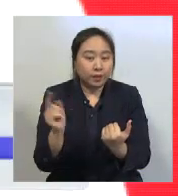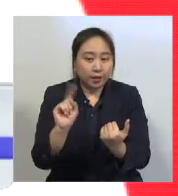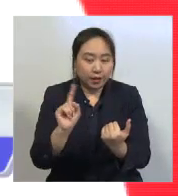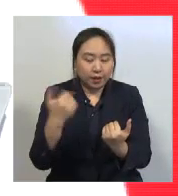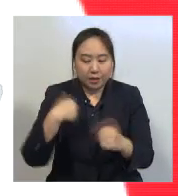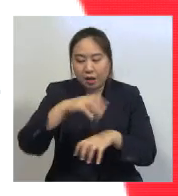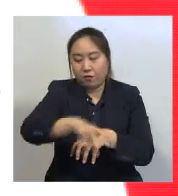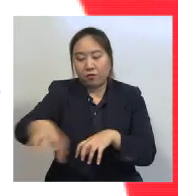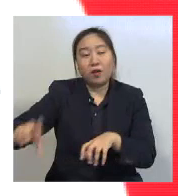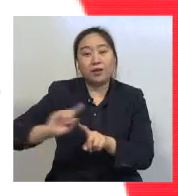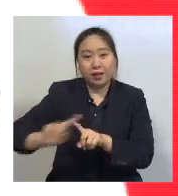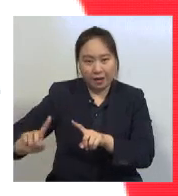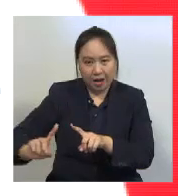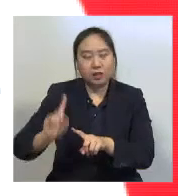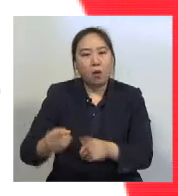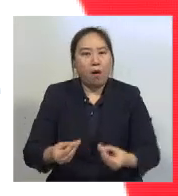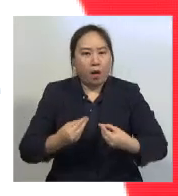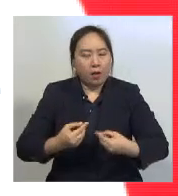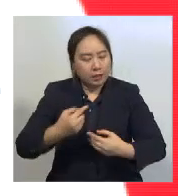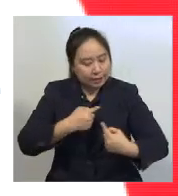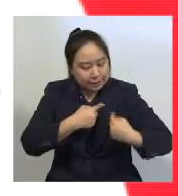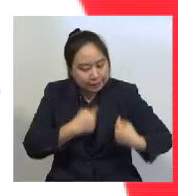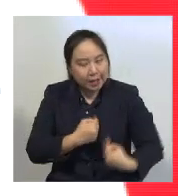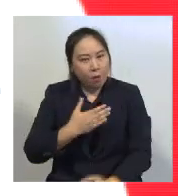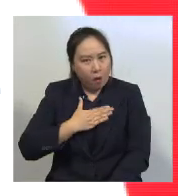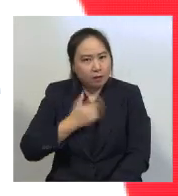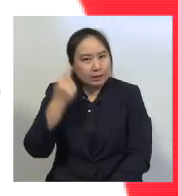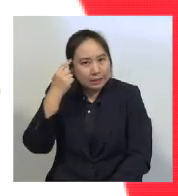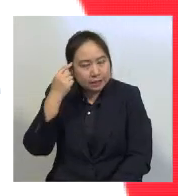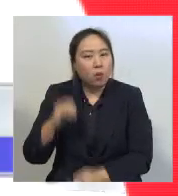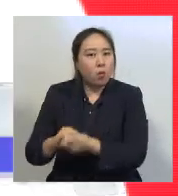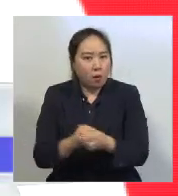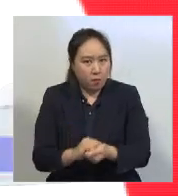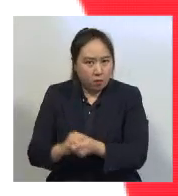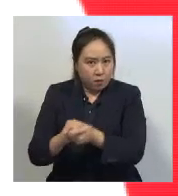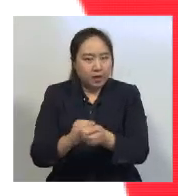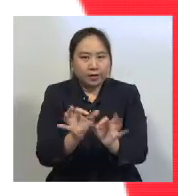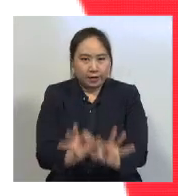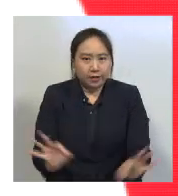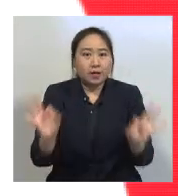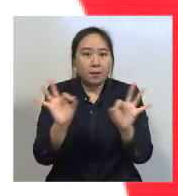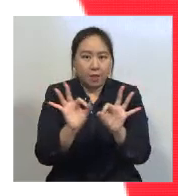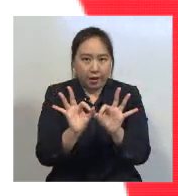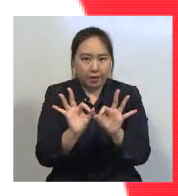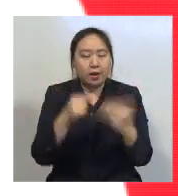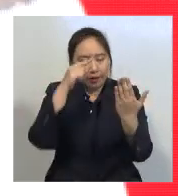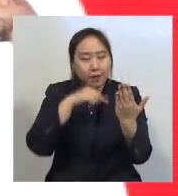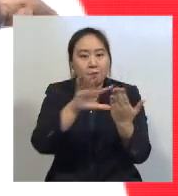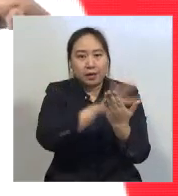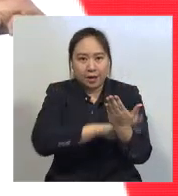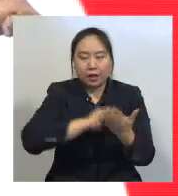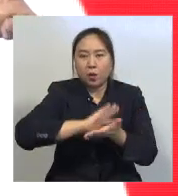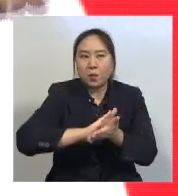ายๆส่วนซึ่งเราต้องสร้างจิตสำนึกของพวกเราความร่วมมือเนี่ยสำคัญที่สุดในช่วงเวลานี้นะครับในการที่ประเทศไทยจะต้องเปลี่ยนผ่าน